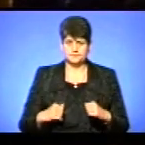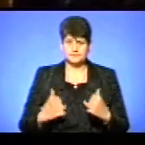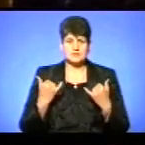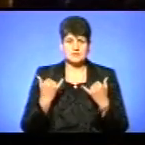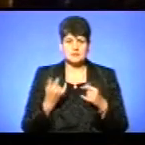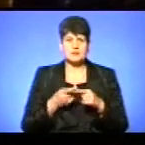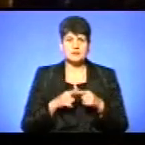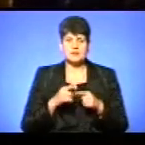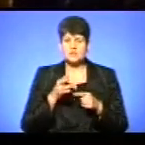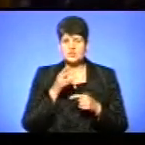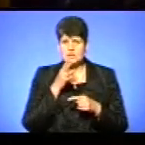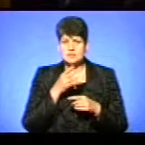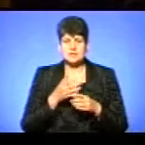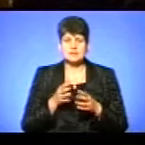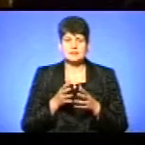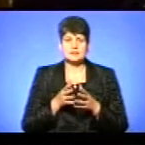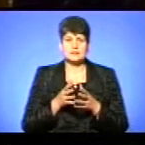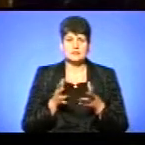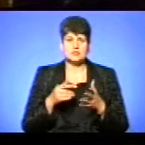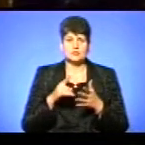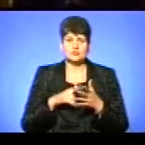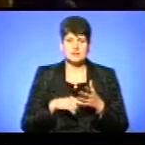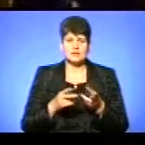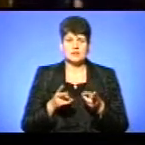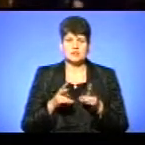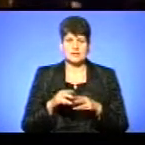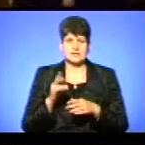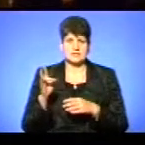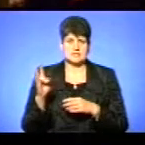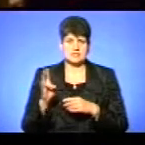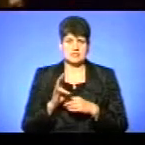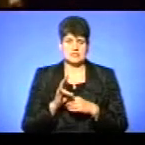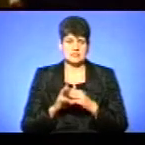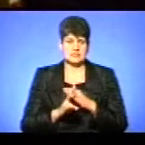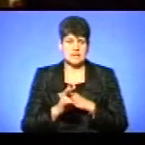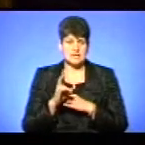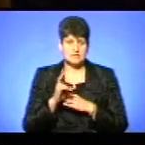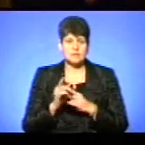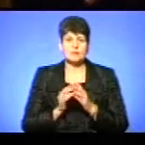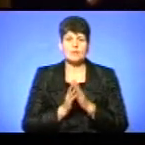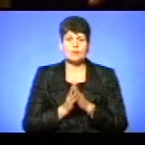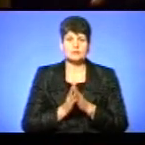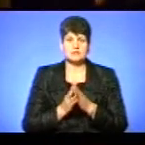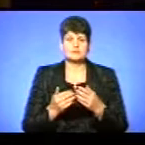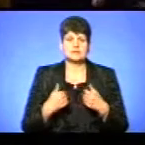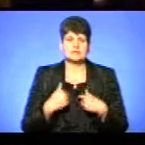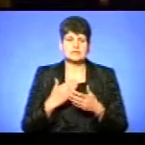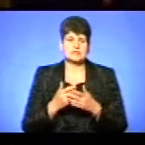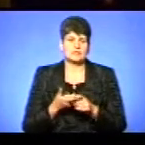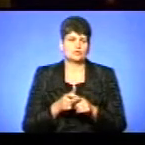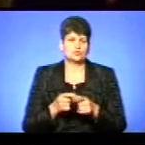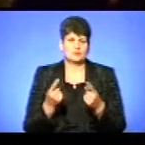такий час, коли найбільше довіри залишається до церкви. І тому молитва для нас є дуже